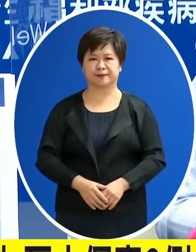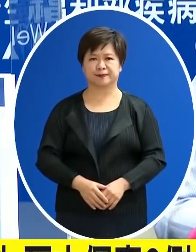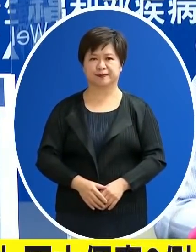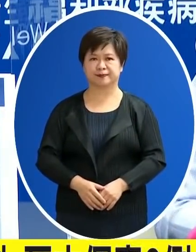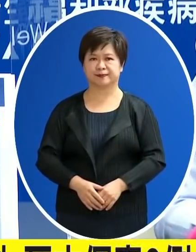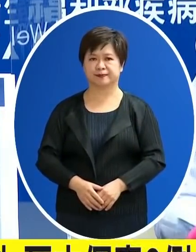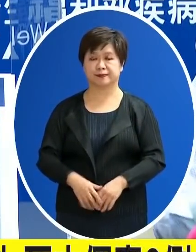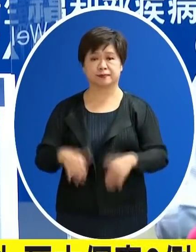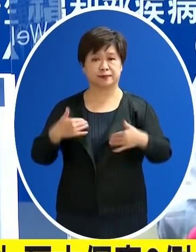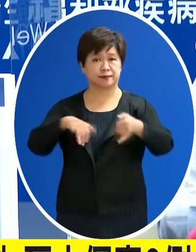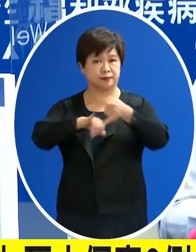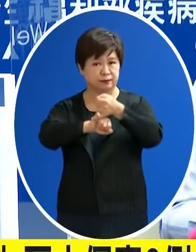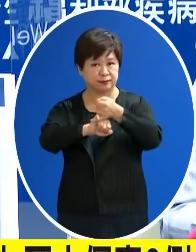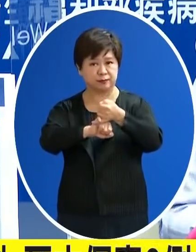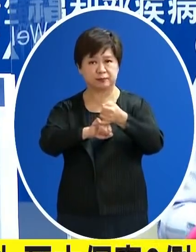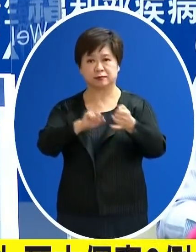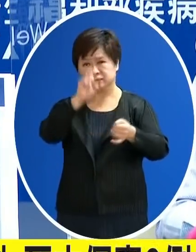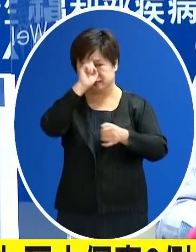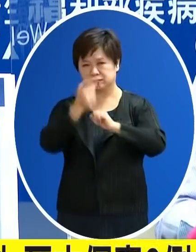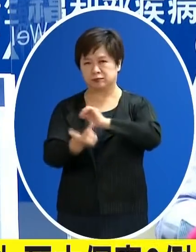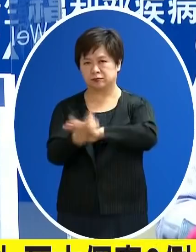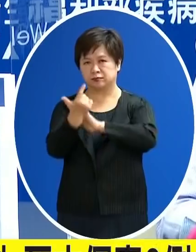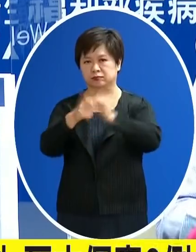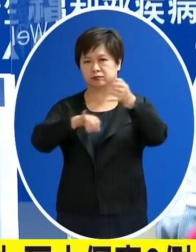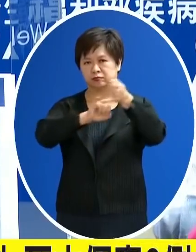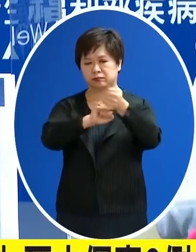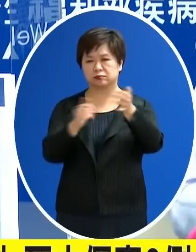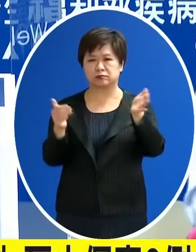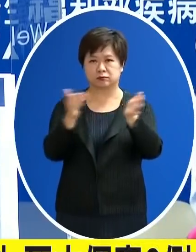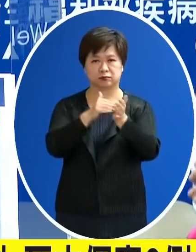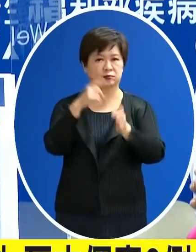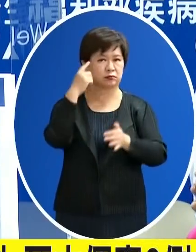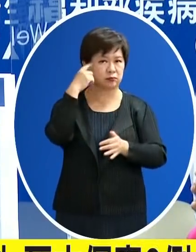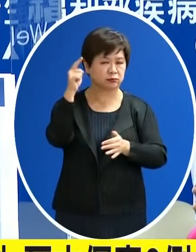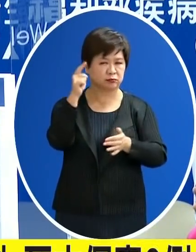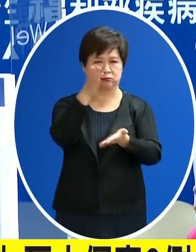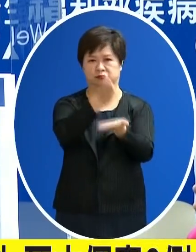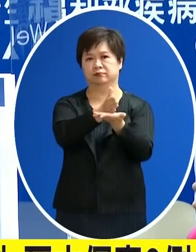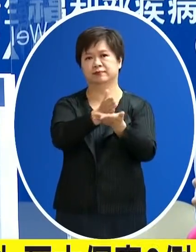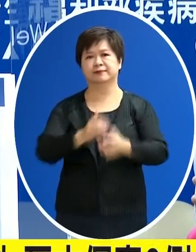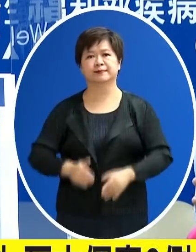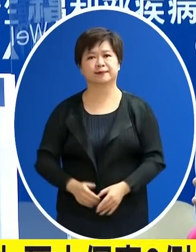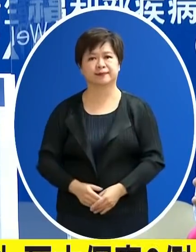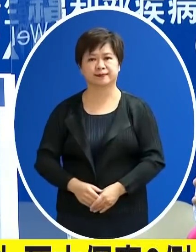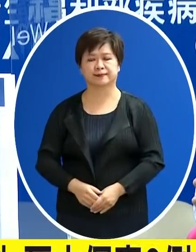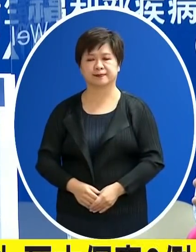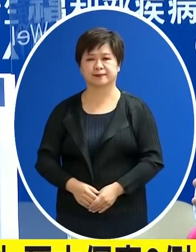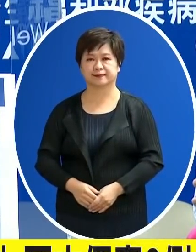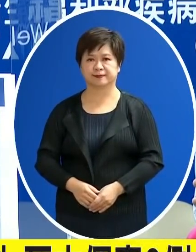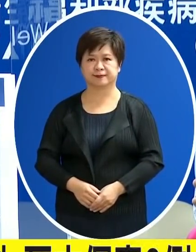那还没有预约的就请尽快哈，预约到明天嘛哈。